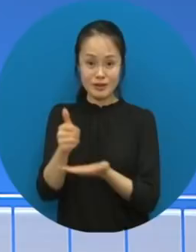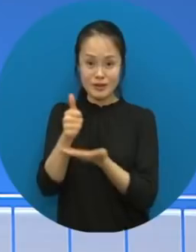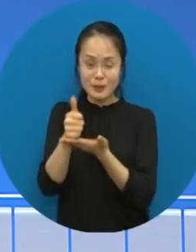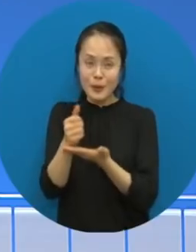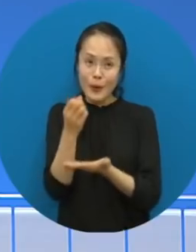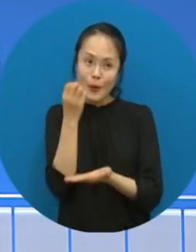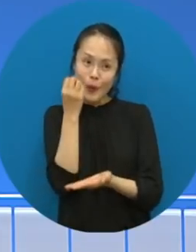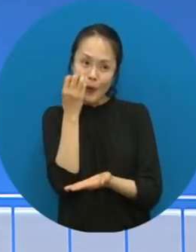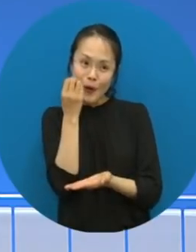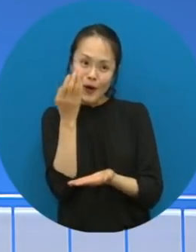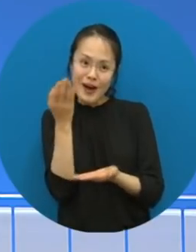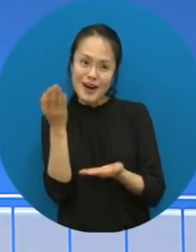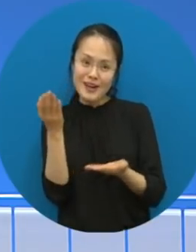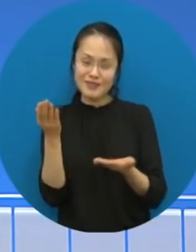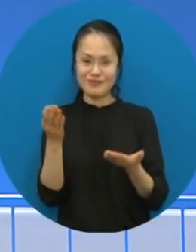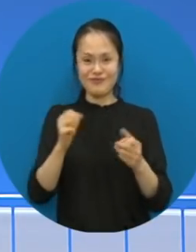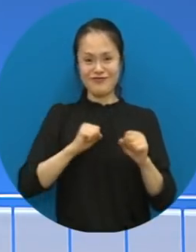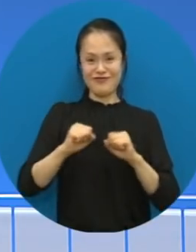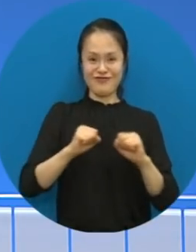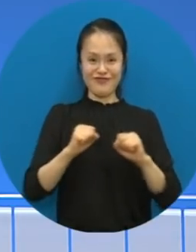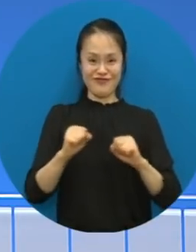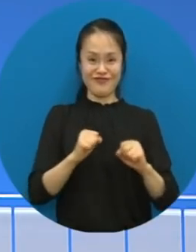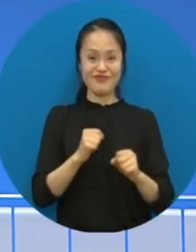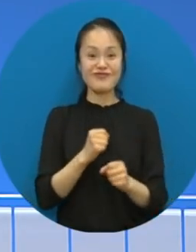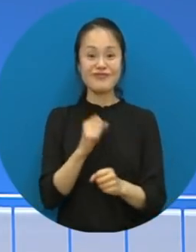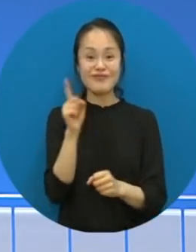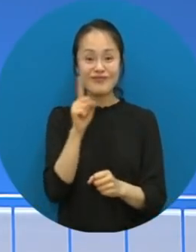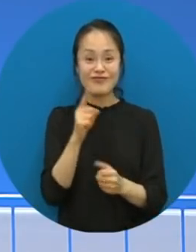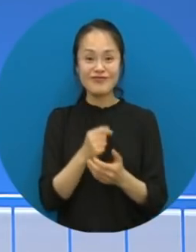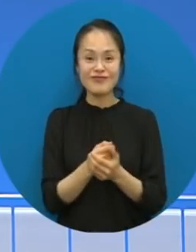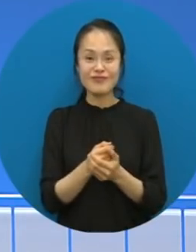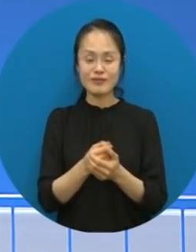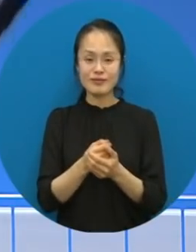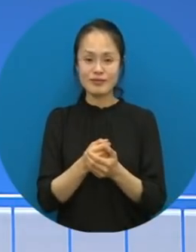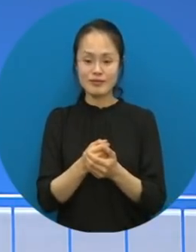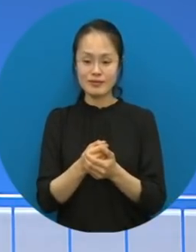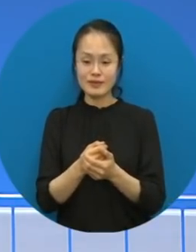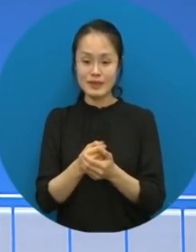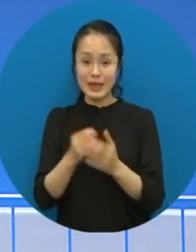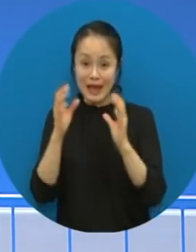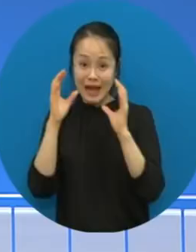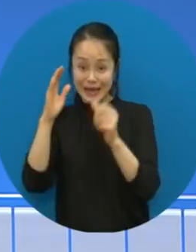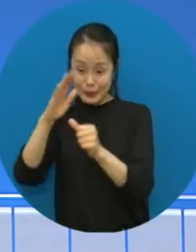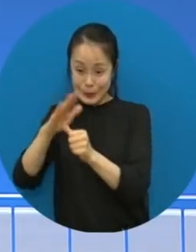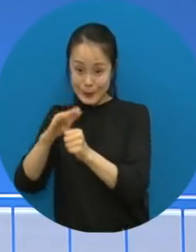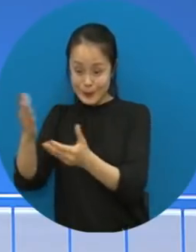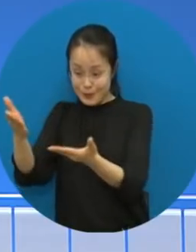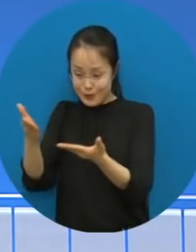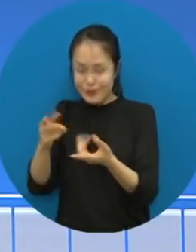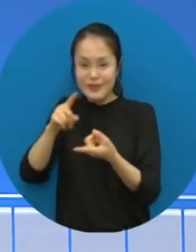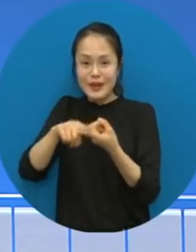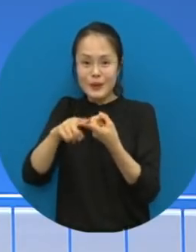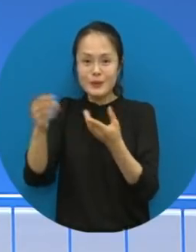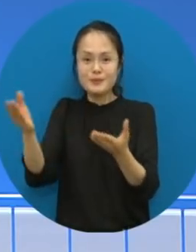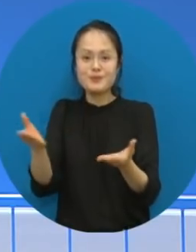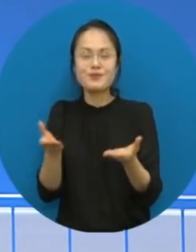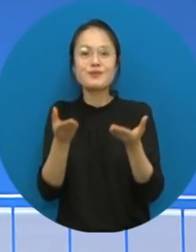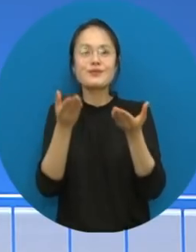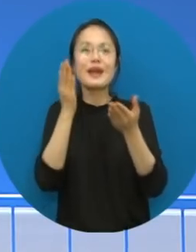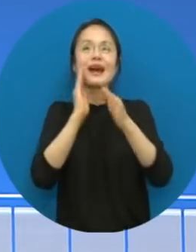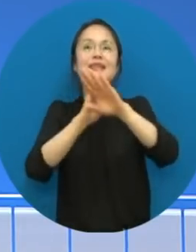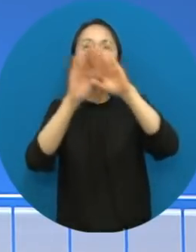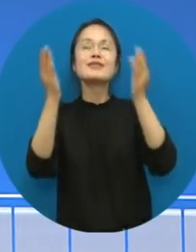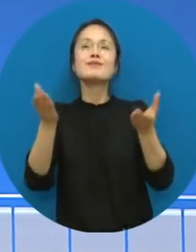하십니다. 가진 것을 그대로 받으시고요, 하늘을 향하여 축사하시고, 와,